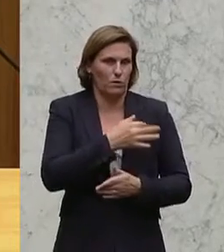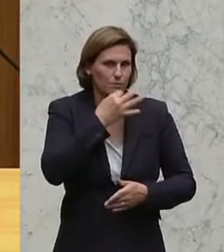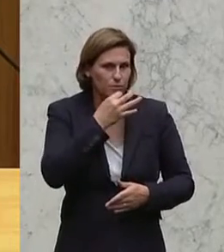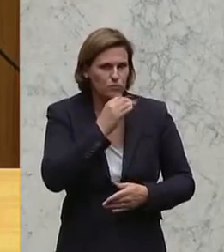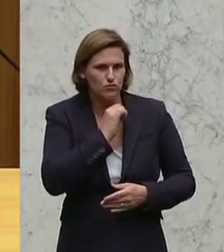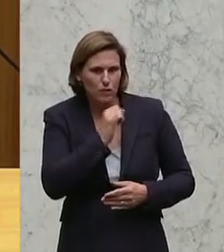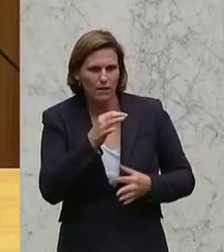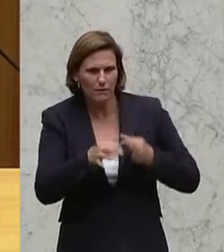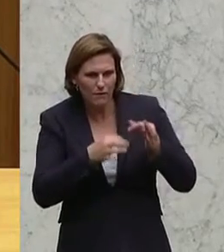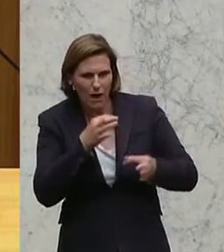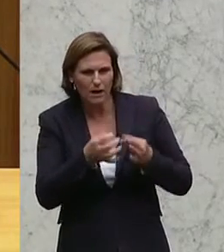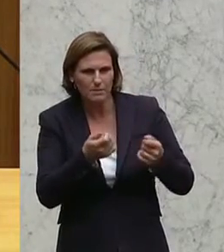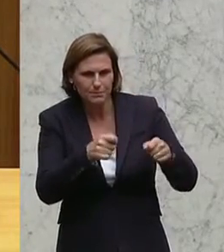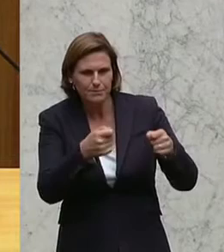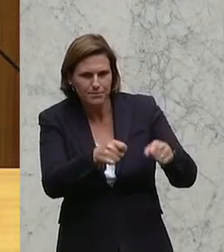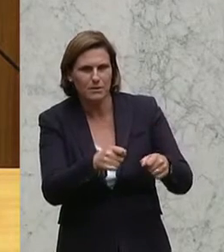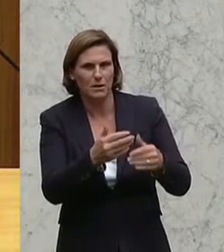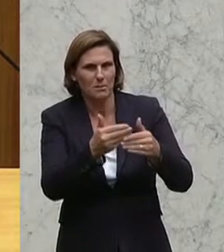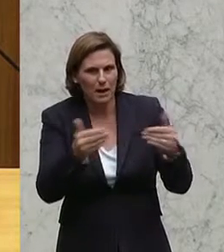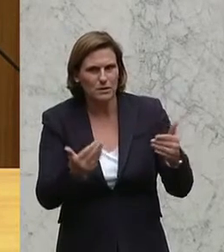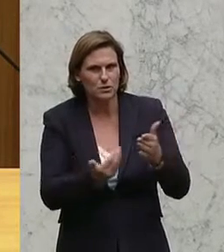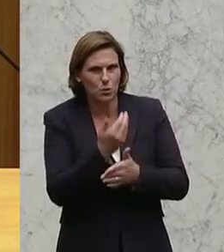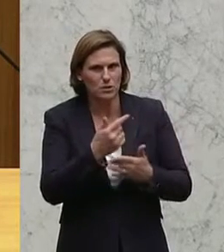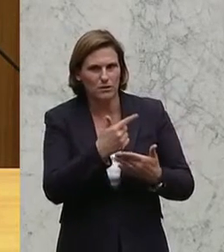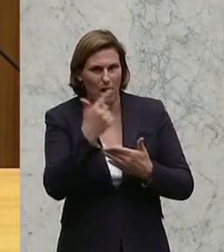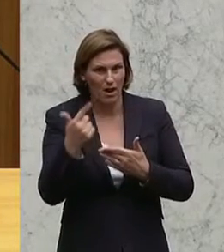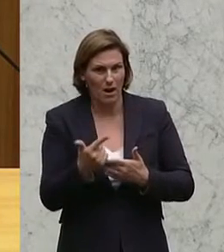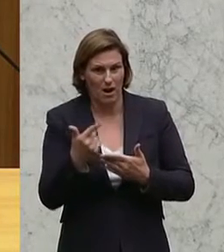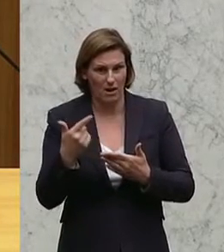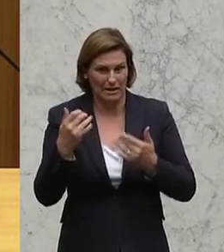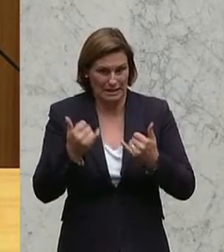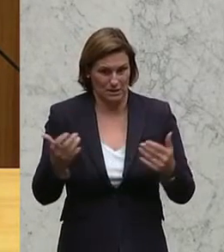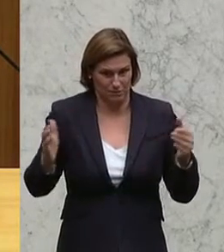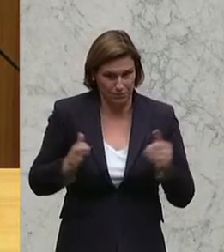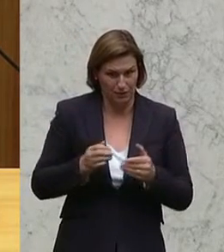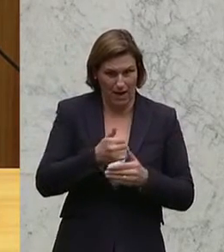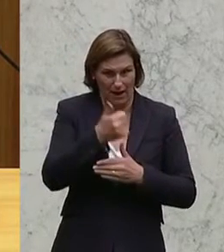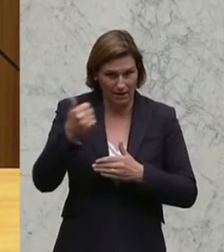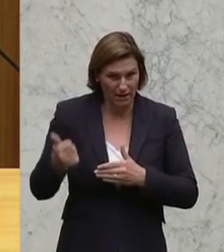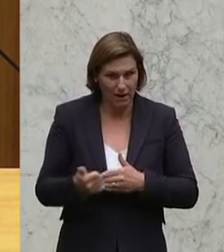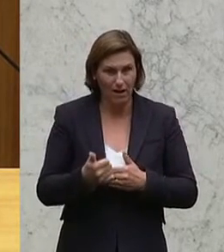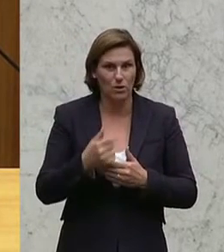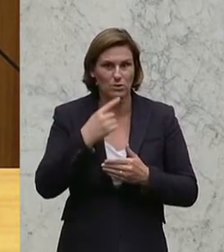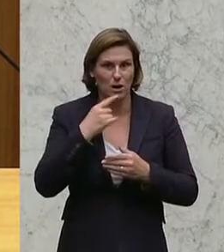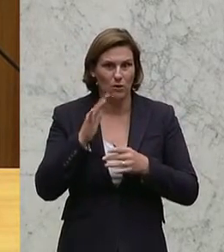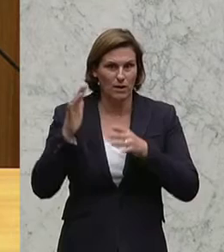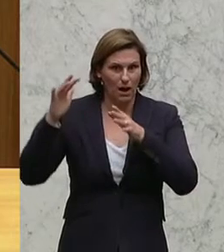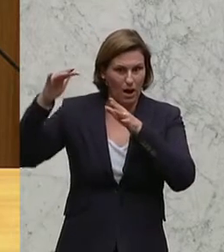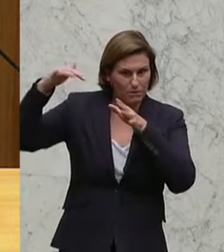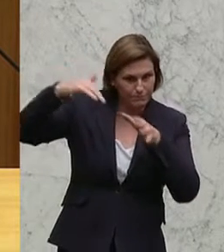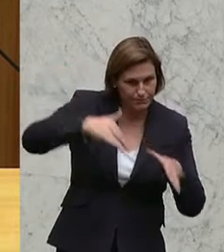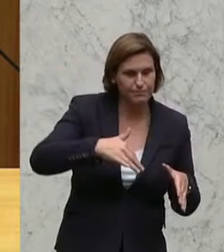schnellere Verfahrensabwicklung bei Grenzwiederherstellung von 2 Jahren auf 1 Jahr, dann bei Hangrutschungen ein Vermerk